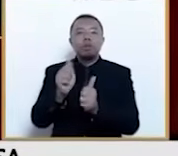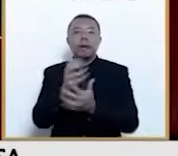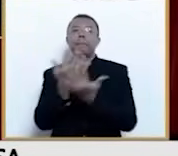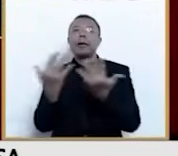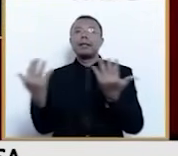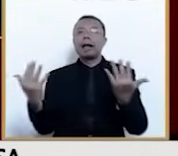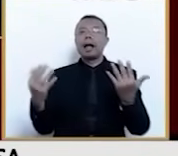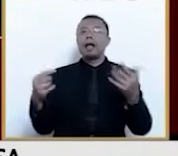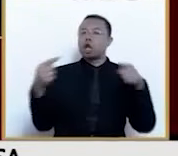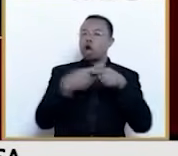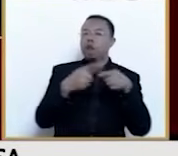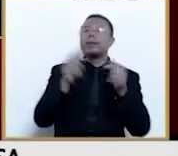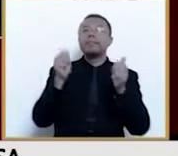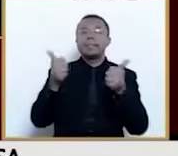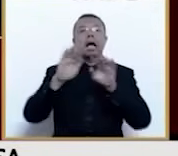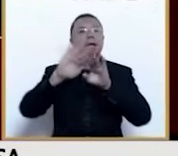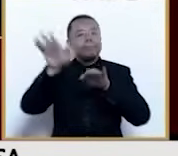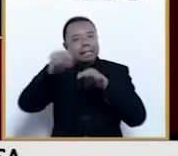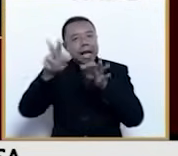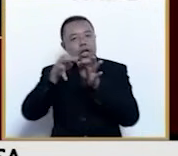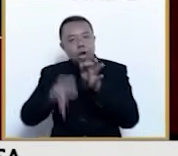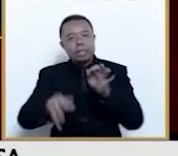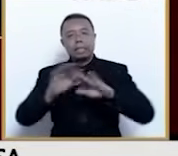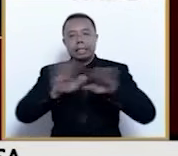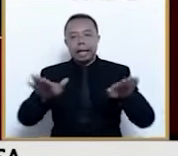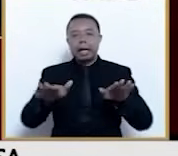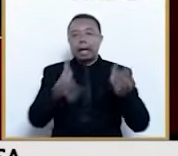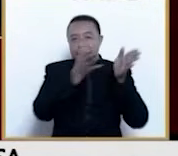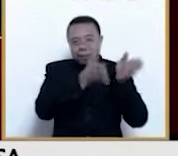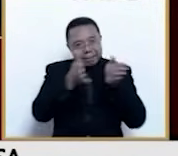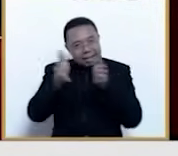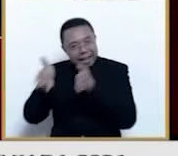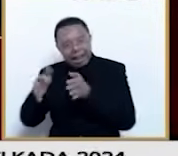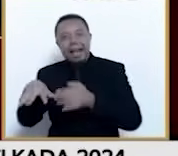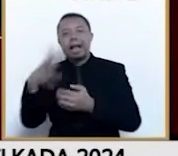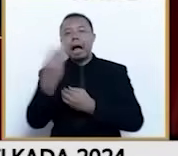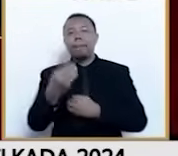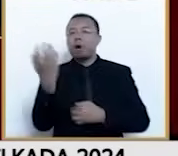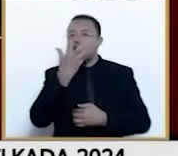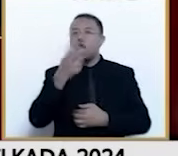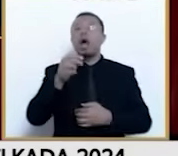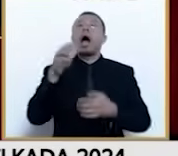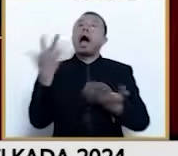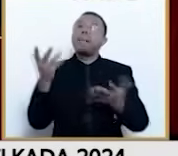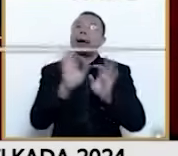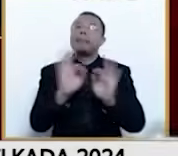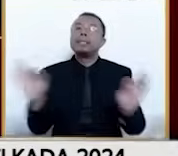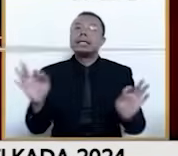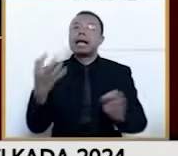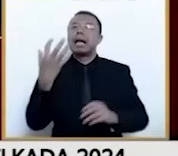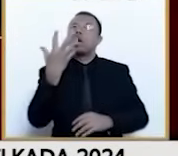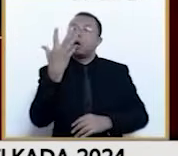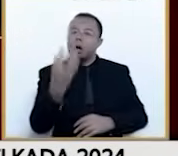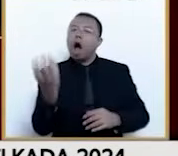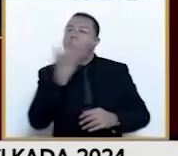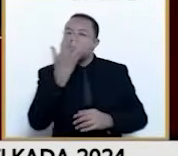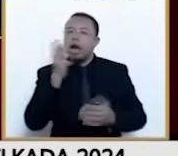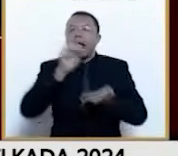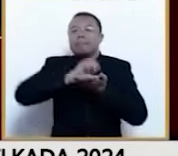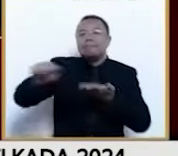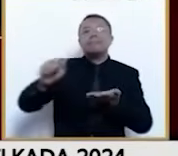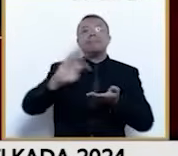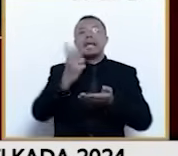bisa selesai. Prinsipnya penataan kampung kumuh, yang dihilangkan kumuhnya, bukan kampungnya. Itu harus